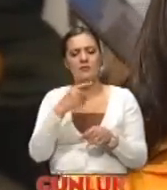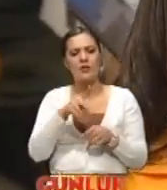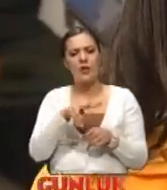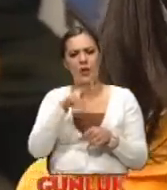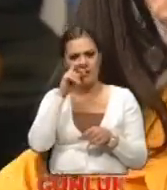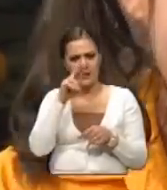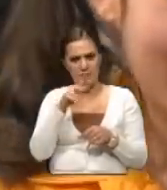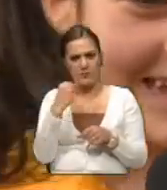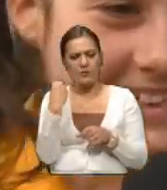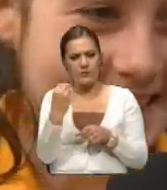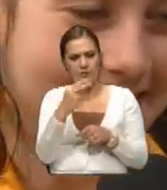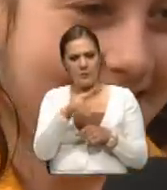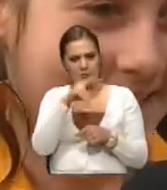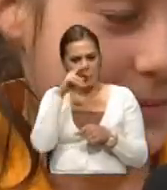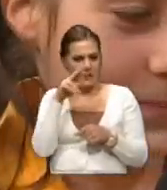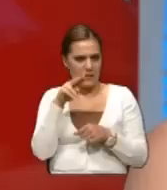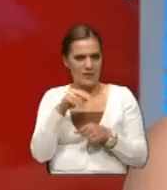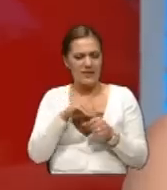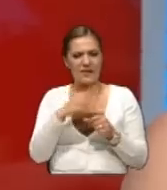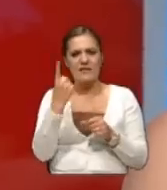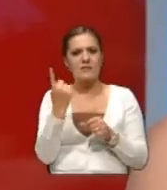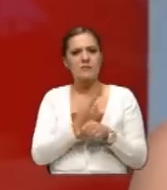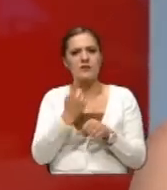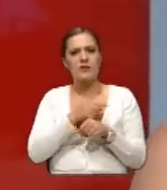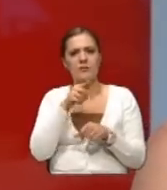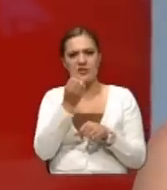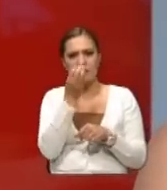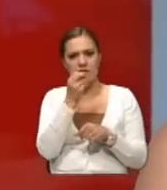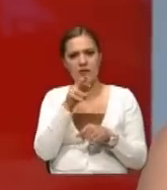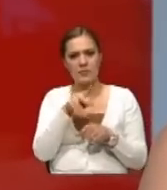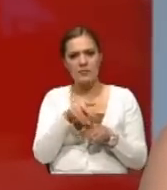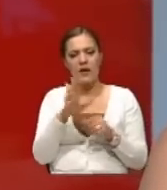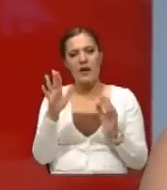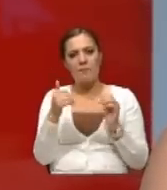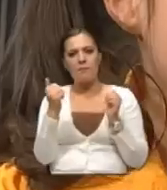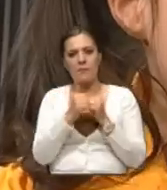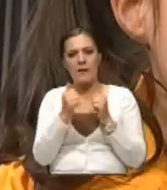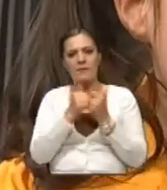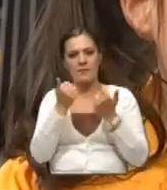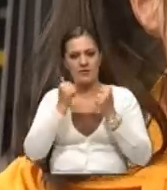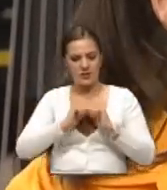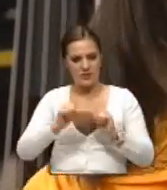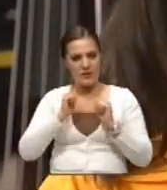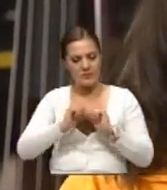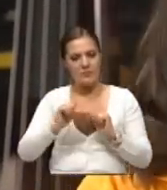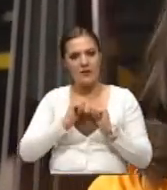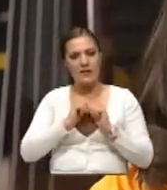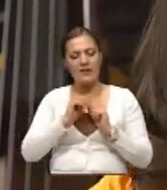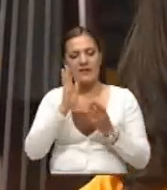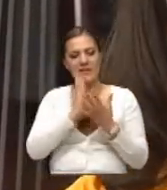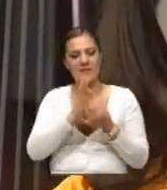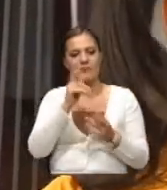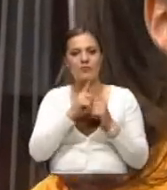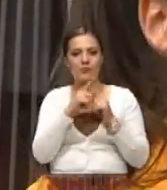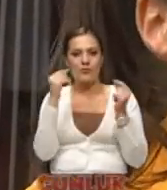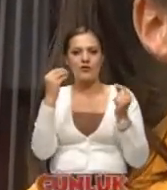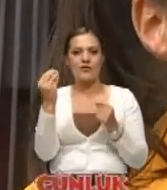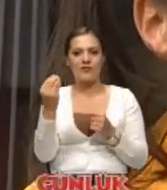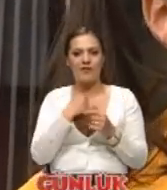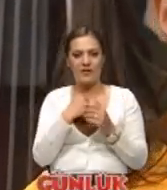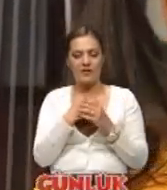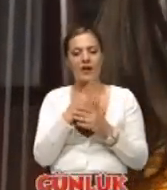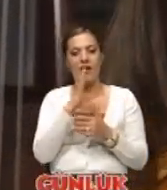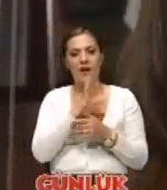koku gibi mi? Böyle mis gibi mi? Nasıl bir şey bu? Çiçek gibi mi? Hep beraber çalışmak insana mutluluk